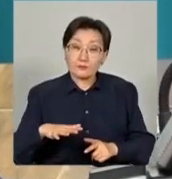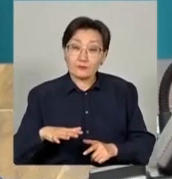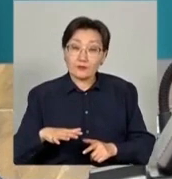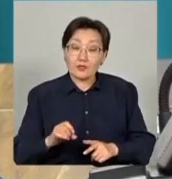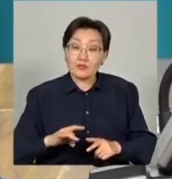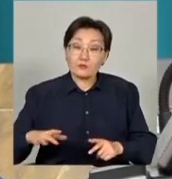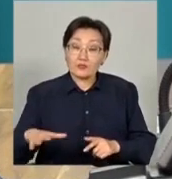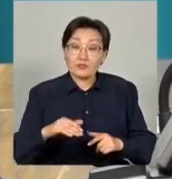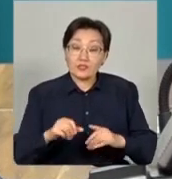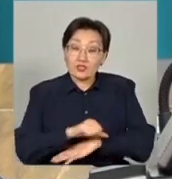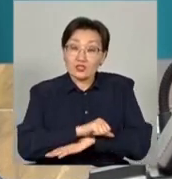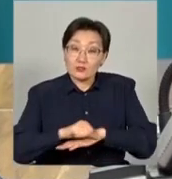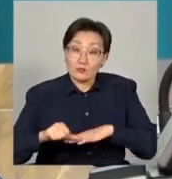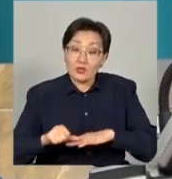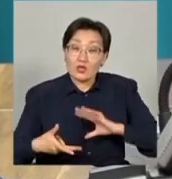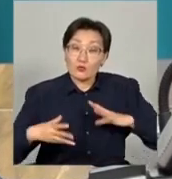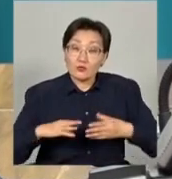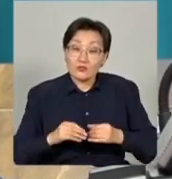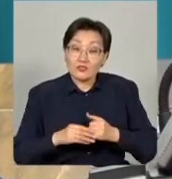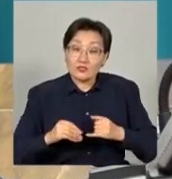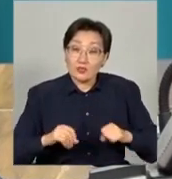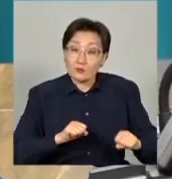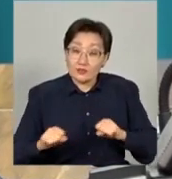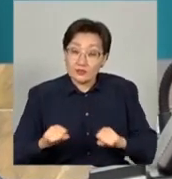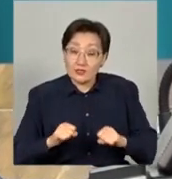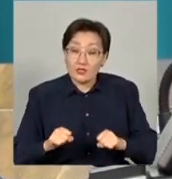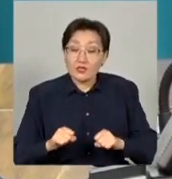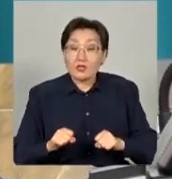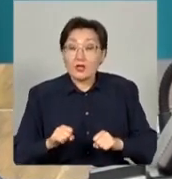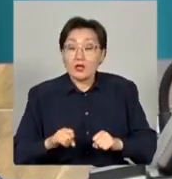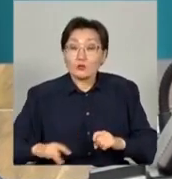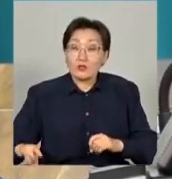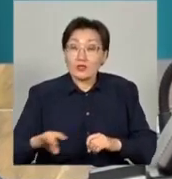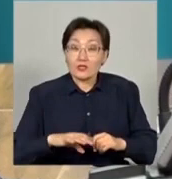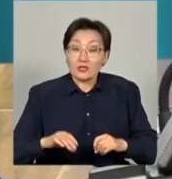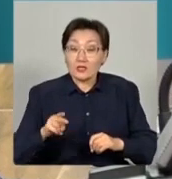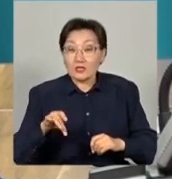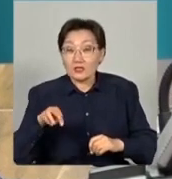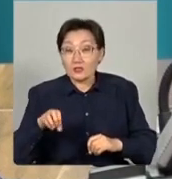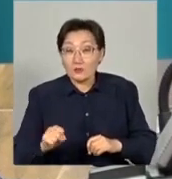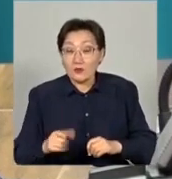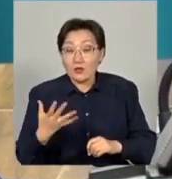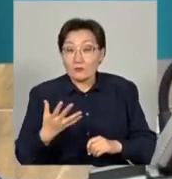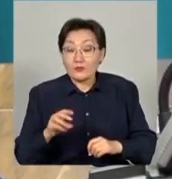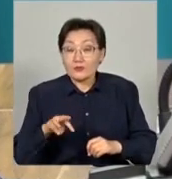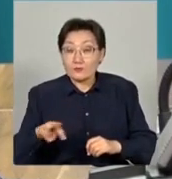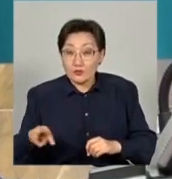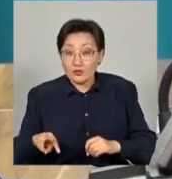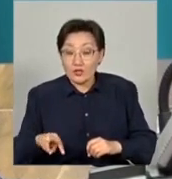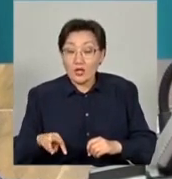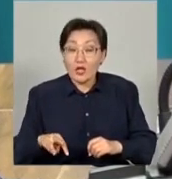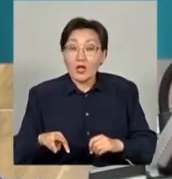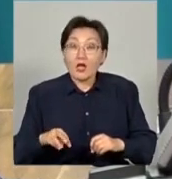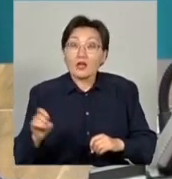Қазақстан Республикасы территориясын жалпы сейсмикалық аудандастыру картасын бір 5 миллиондық масштабта жасап шығарылған. Ол